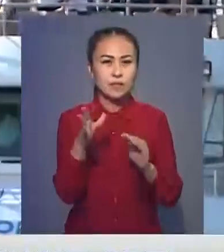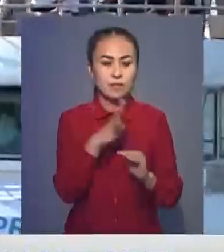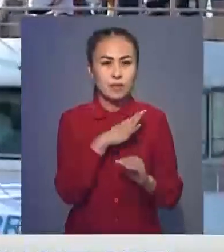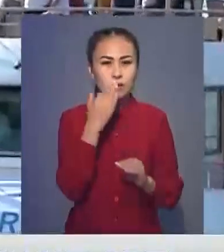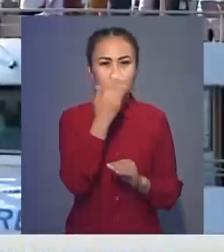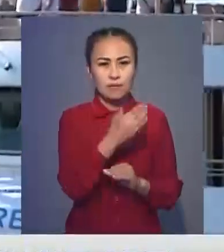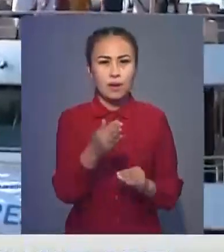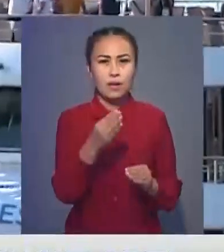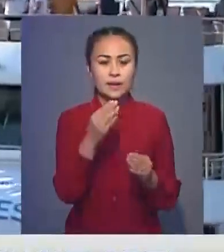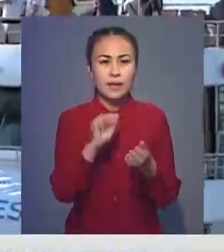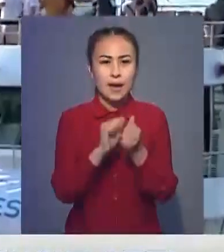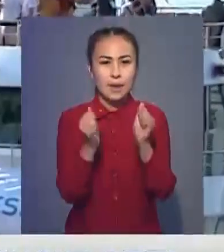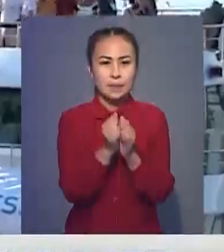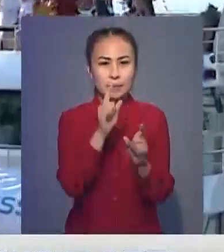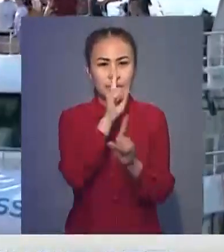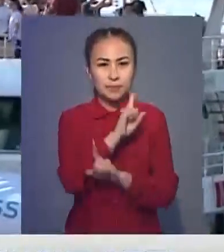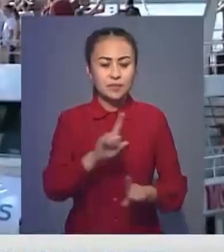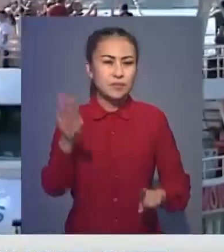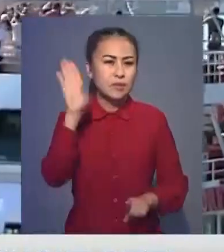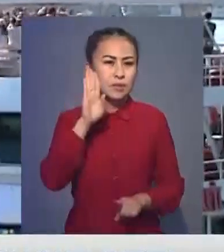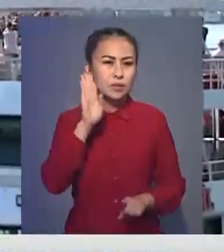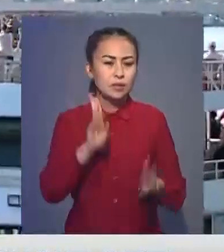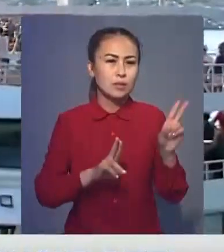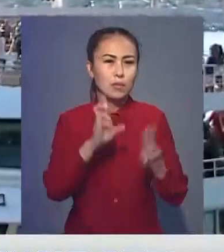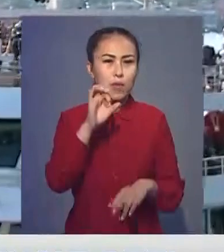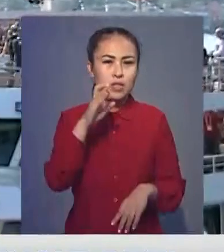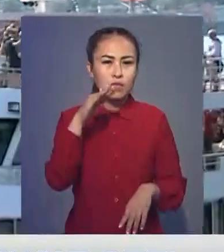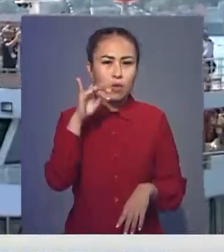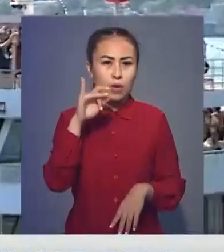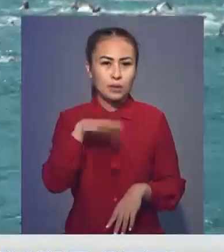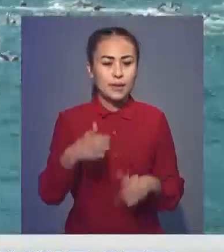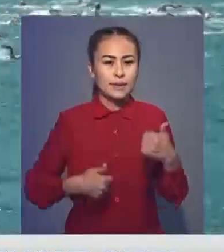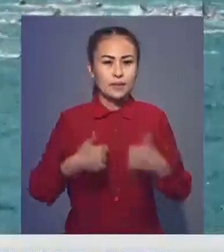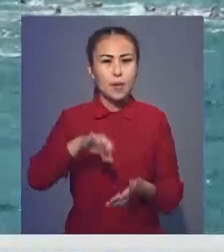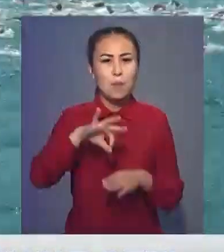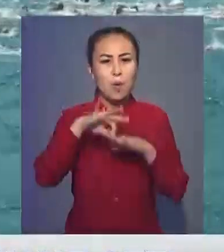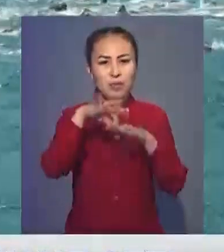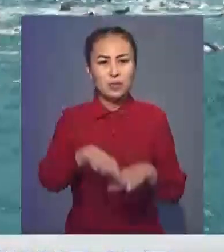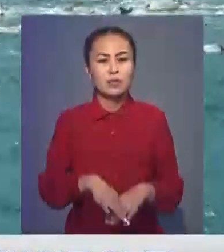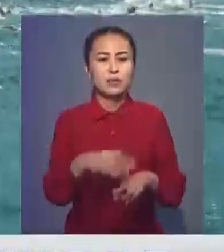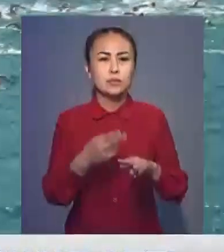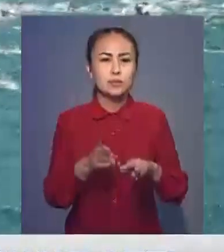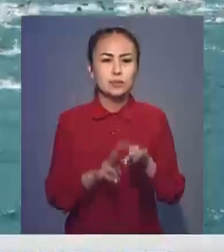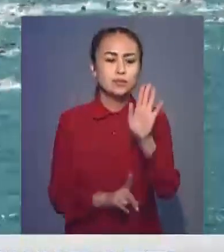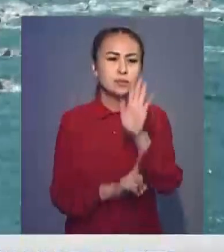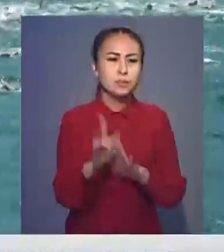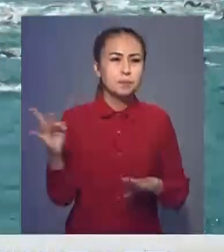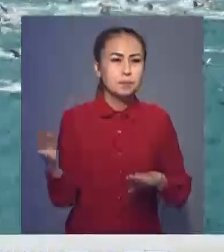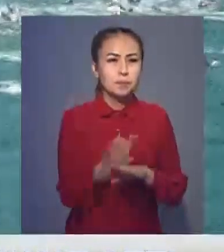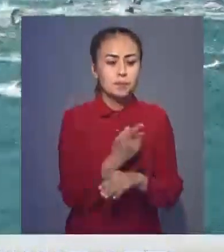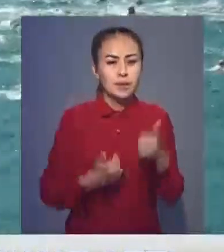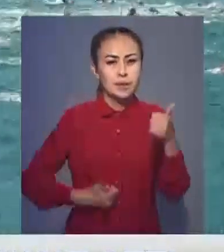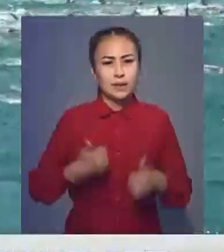мәрмәр теңізін жалғастыратын су айдынында дәстүрлі Босфор құрлықаралық жарысы өтті. Биыл 31-ші рет ұйымдастырылатын